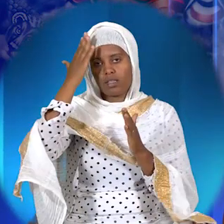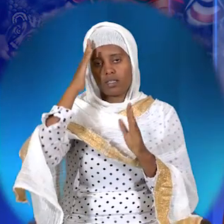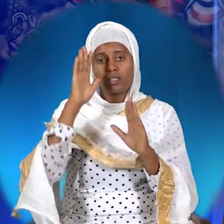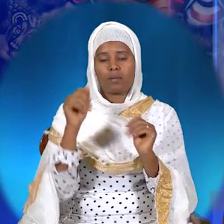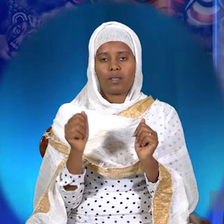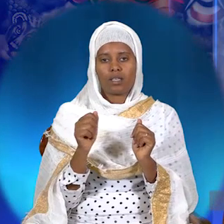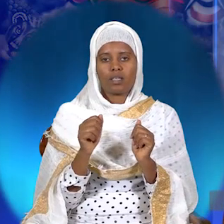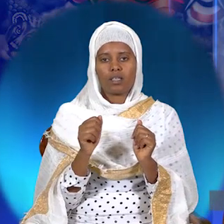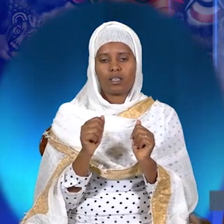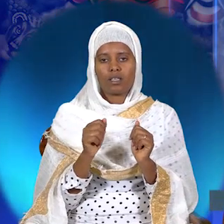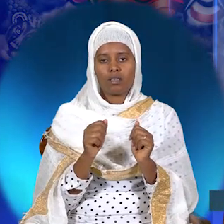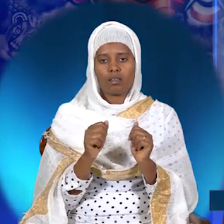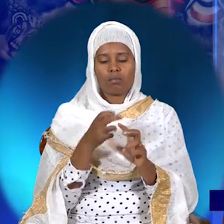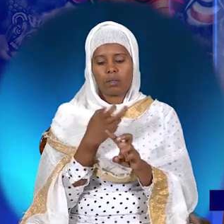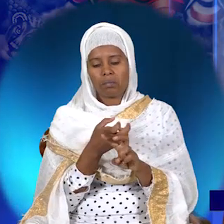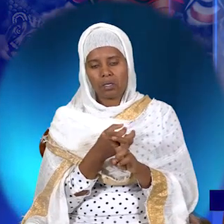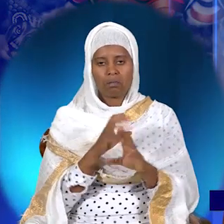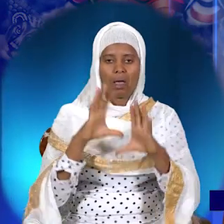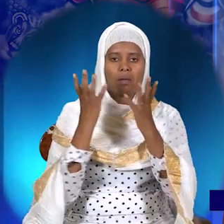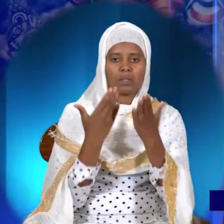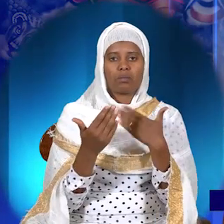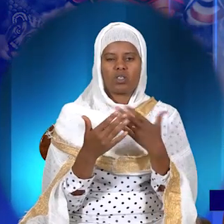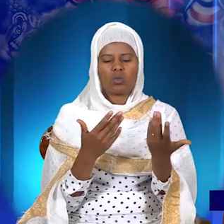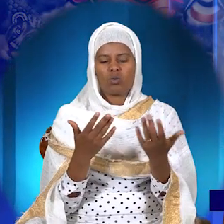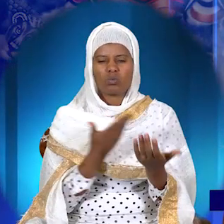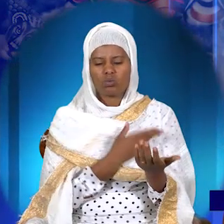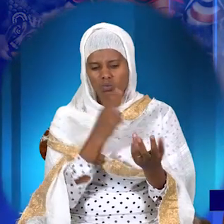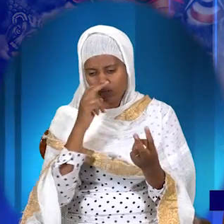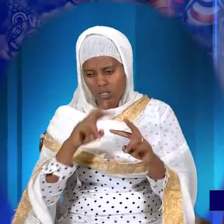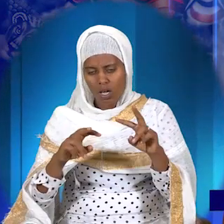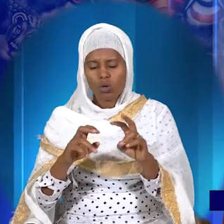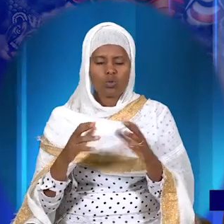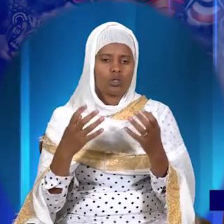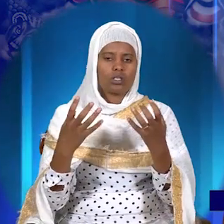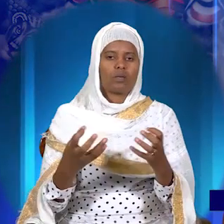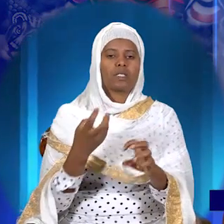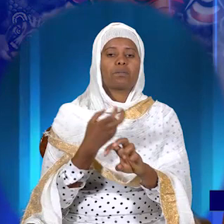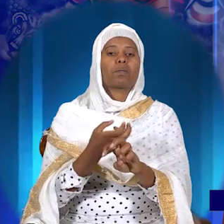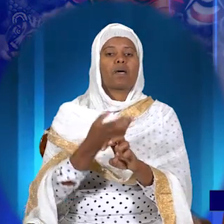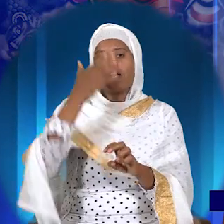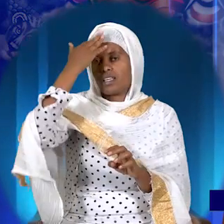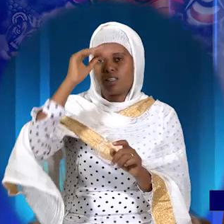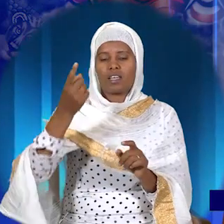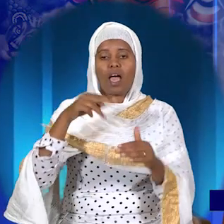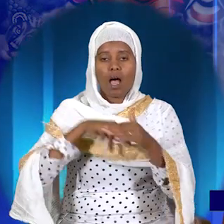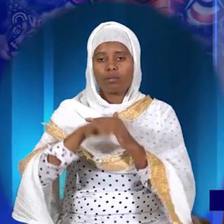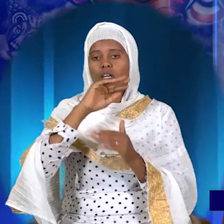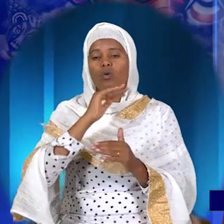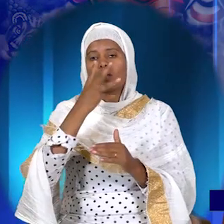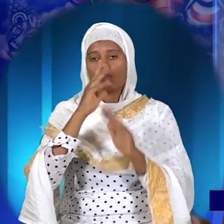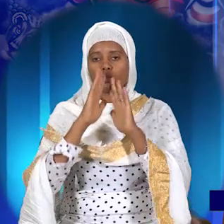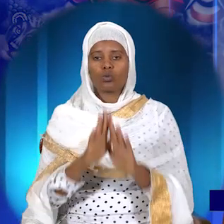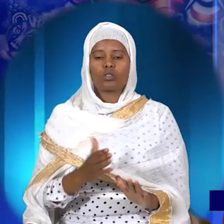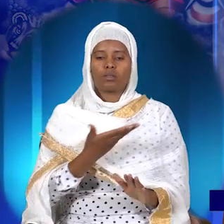ብምርማር ናይ ስጋ በፂሑ ዝነበረ እሱዩ ኣይምርመርን ኣይንገርን ኢሉ ገሊፅልና ዘሎ። ስለዚ እቶም